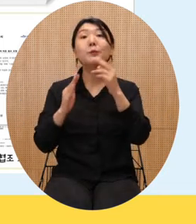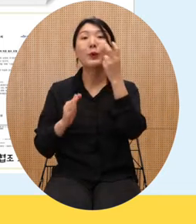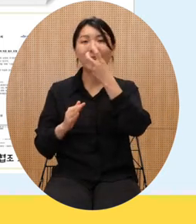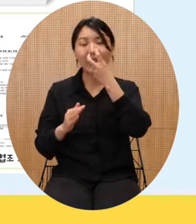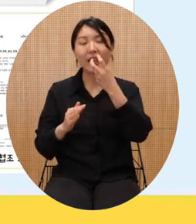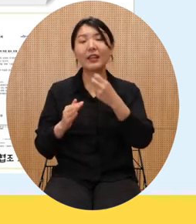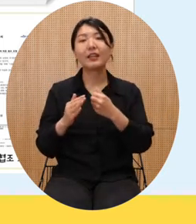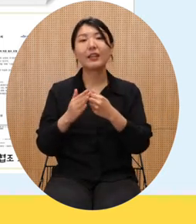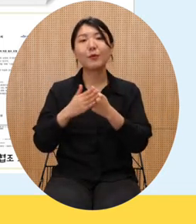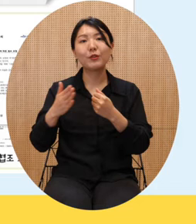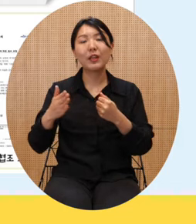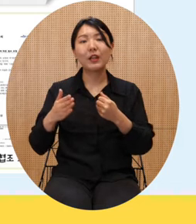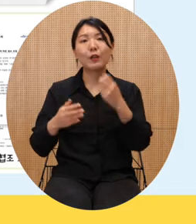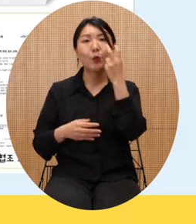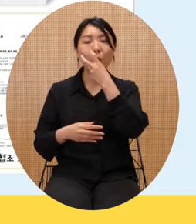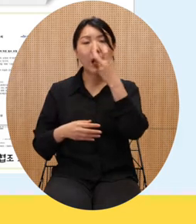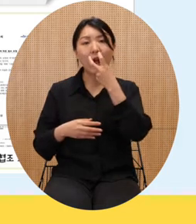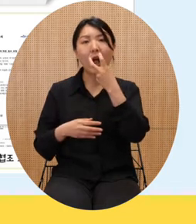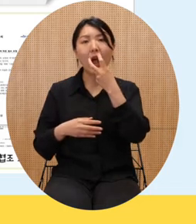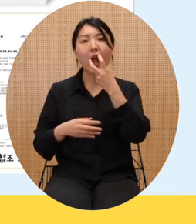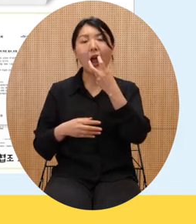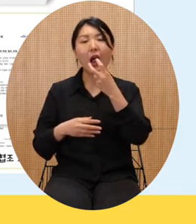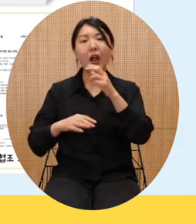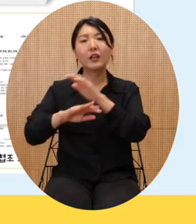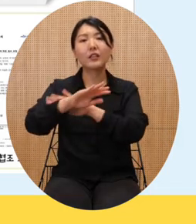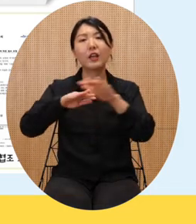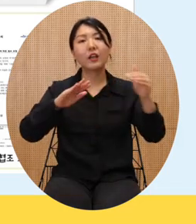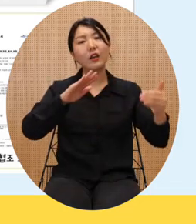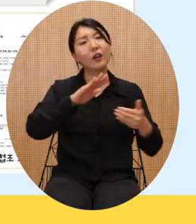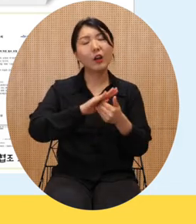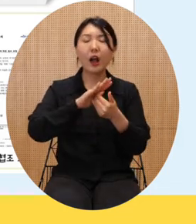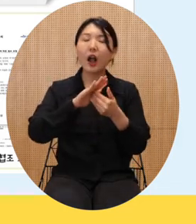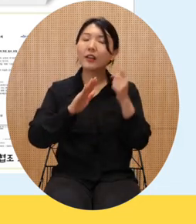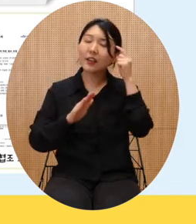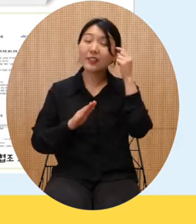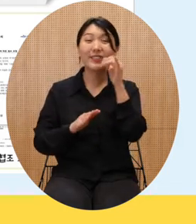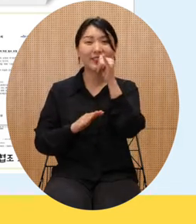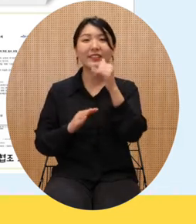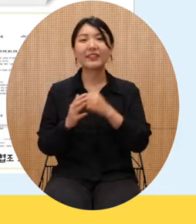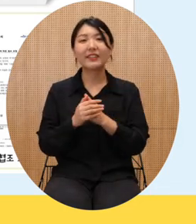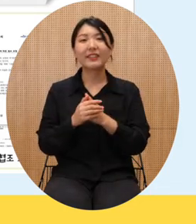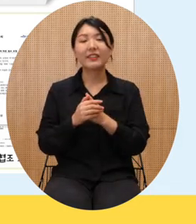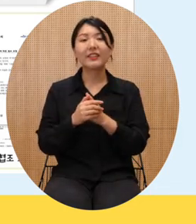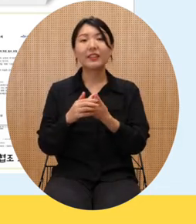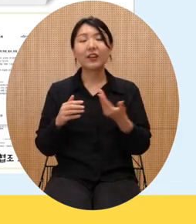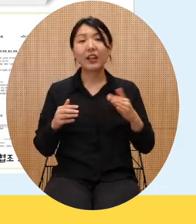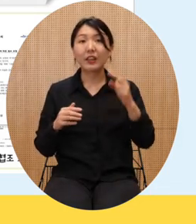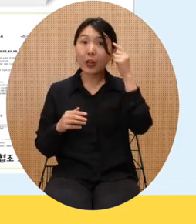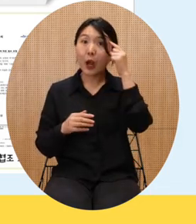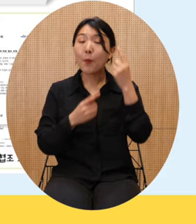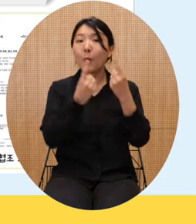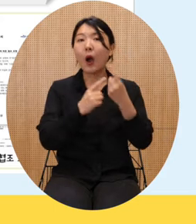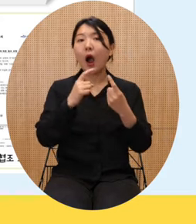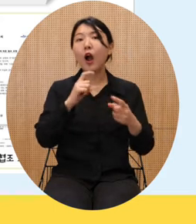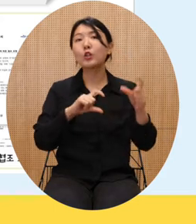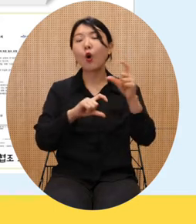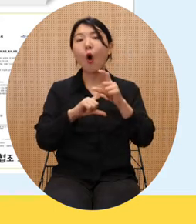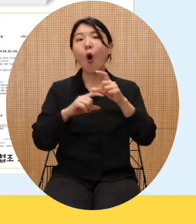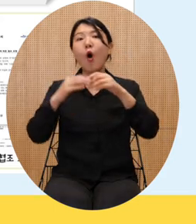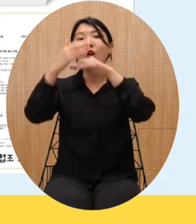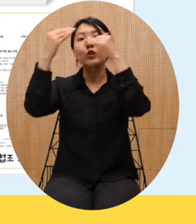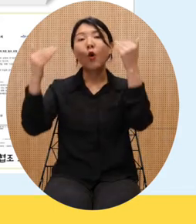가구에 대한 조사이기 때문에 조사가 그 잘 이루어질 거라고 예상은 되었지만, 근데